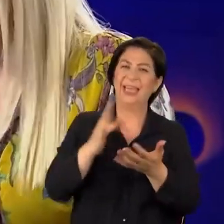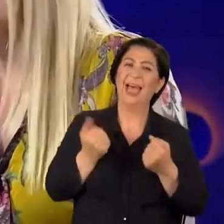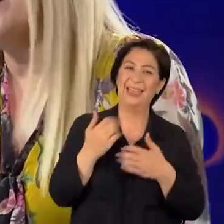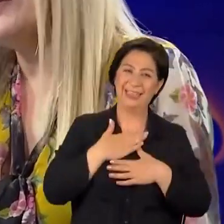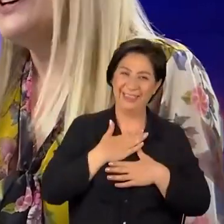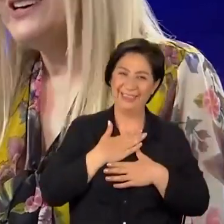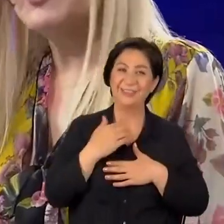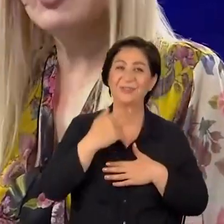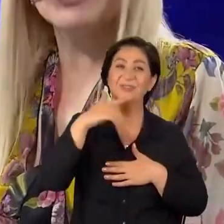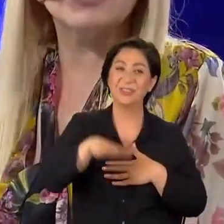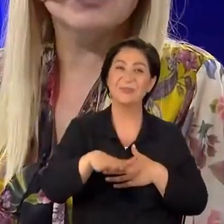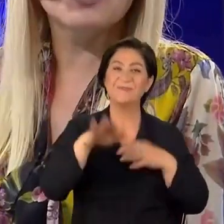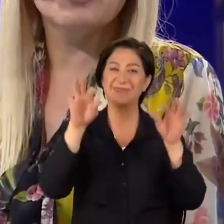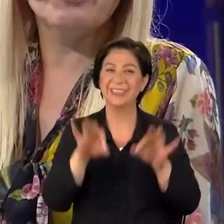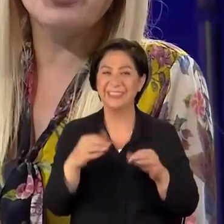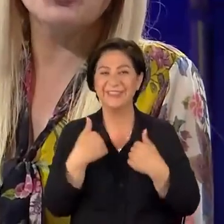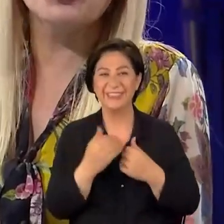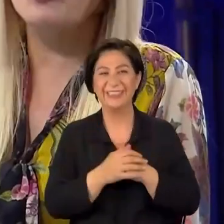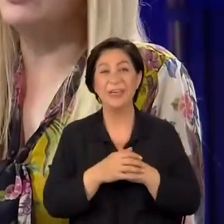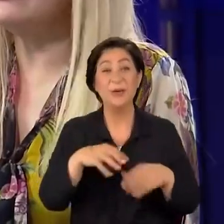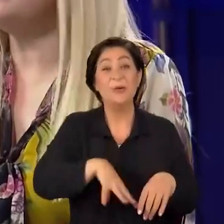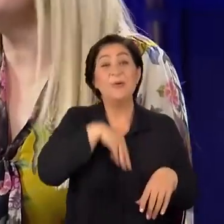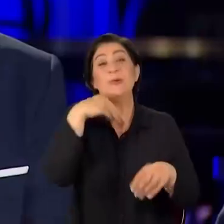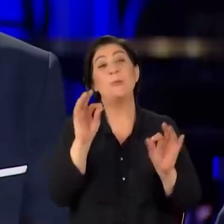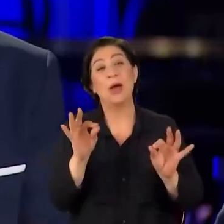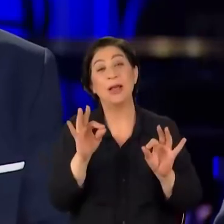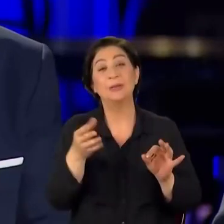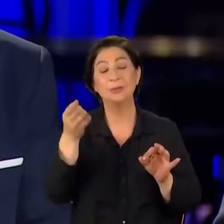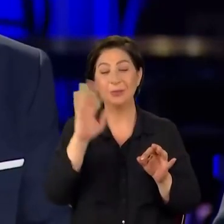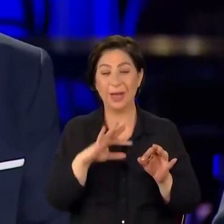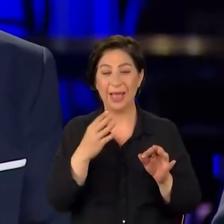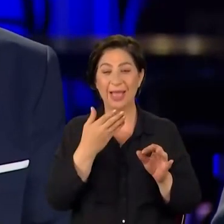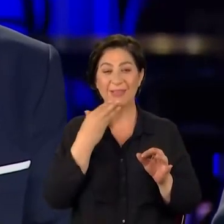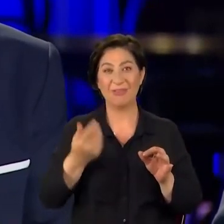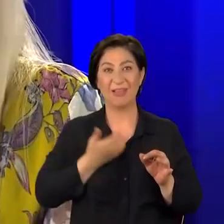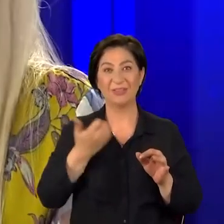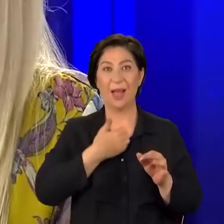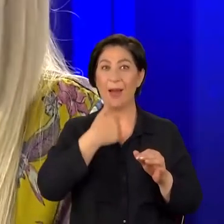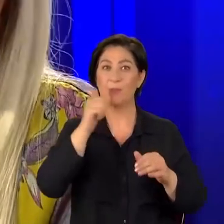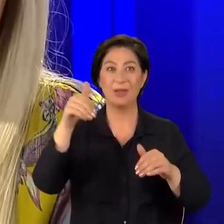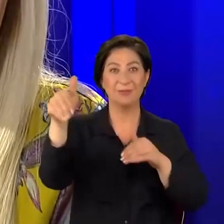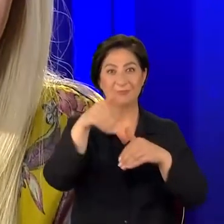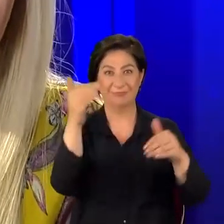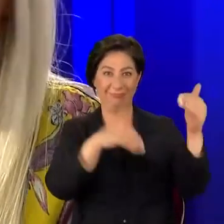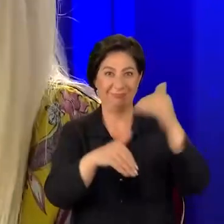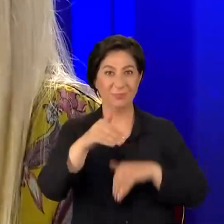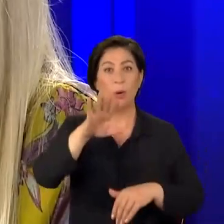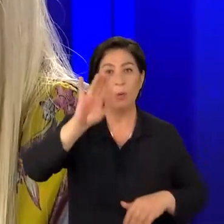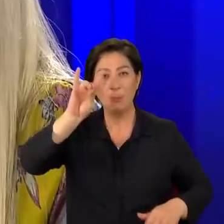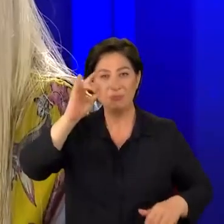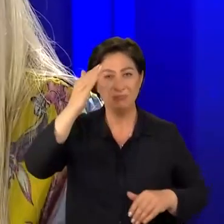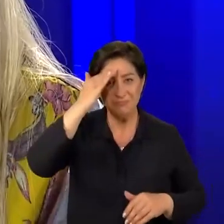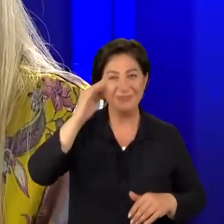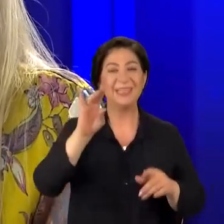erken başladım. Çok erken olarak başladım. Ruhum öyleydi. Sonra mahalleye yakışıklı abiler taşındı. Onlar Bozkurt selam